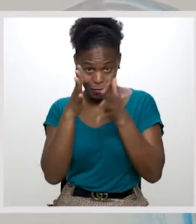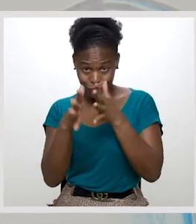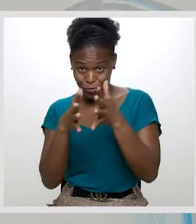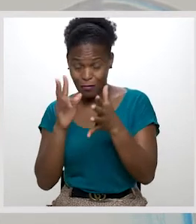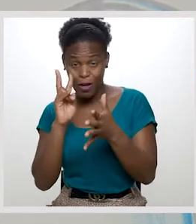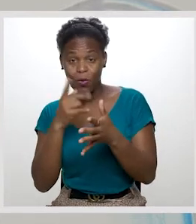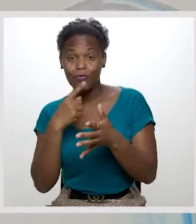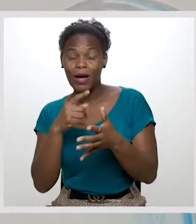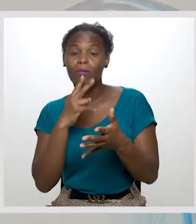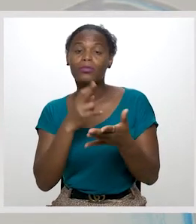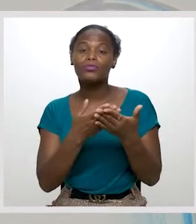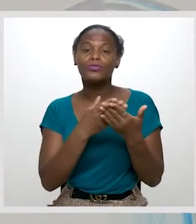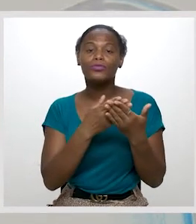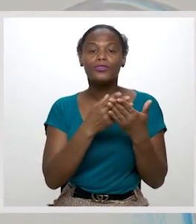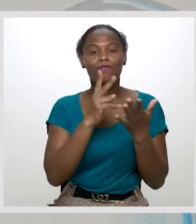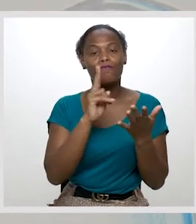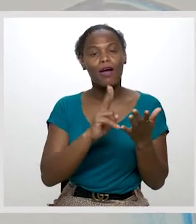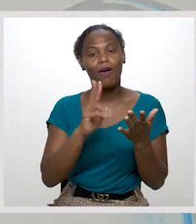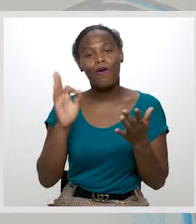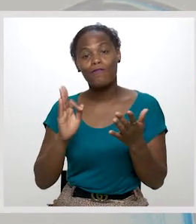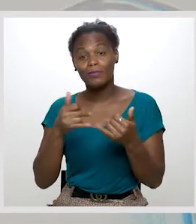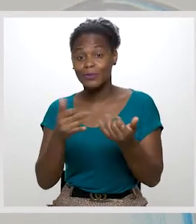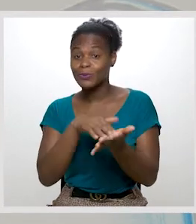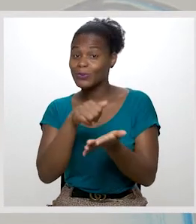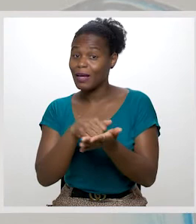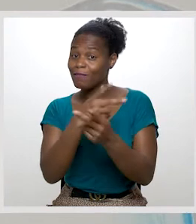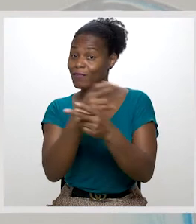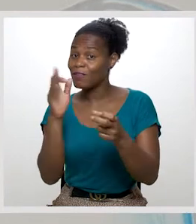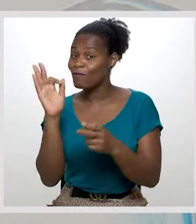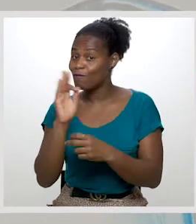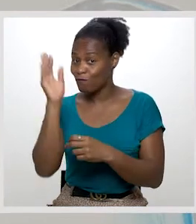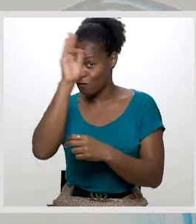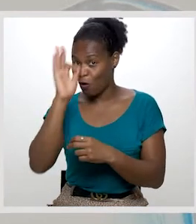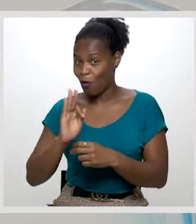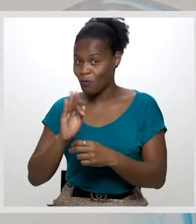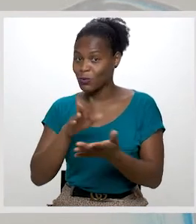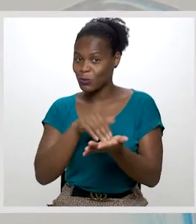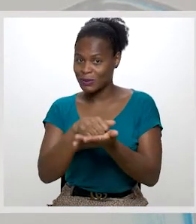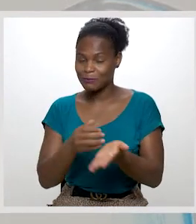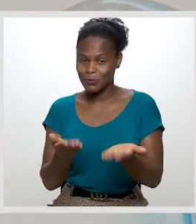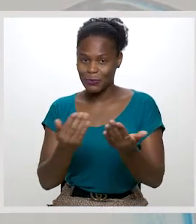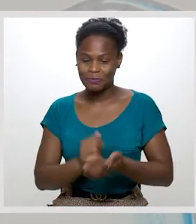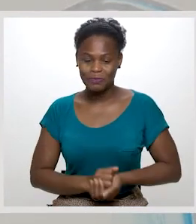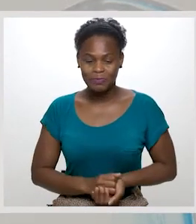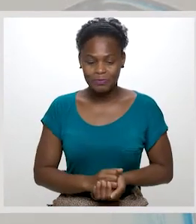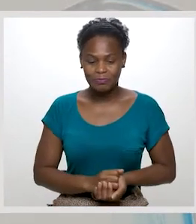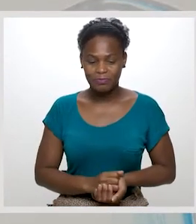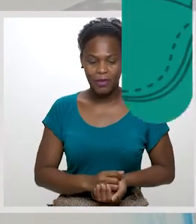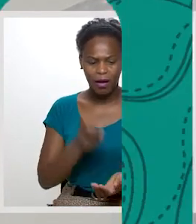bien écouté le dialogue. Maintenant, tu vas répondre vrai ou faux. Et puis, tu vas corriger les affirmations fausses. À